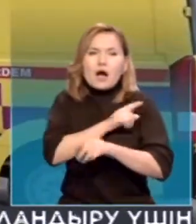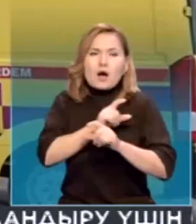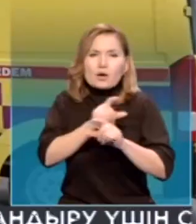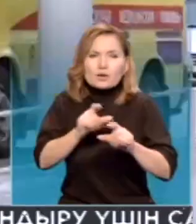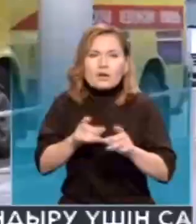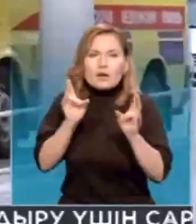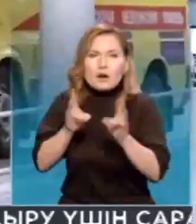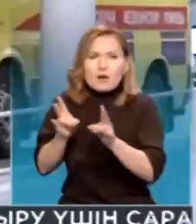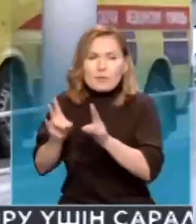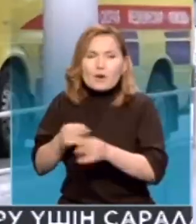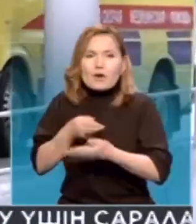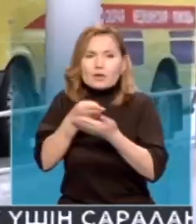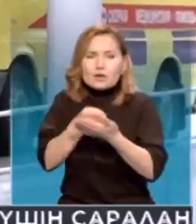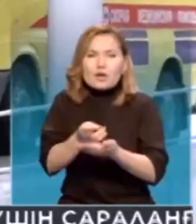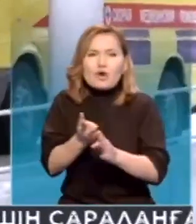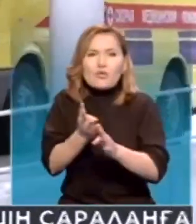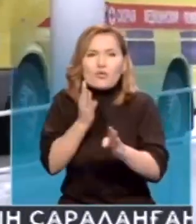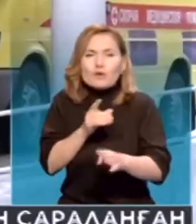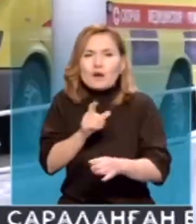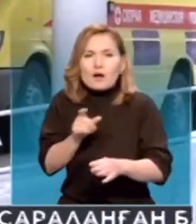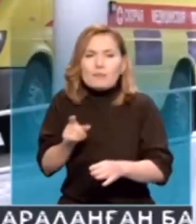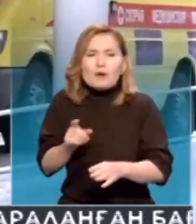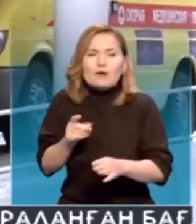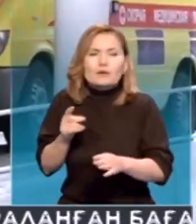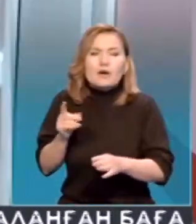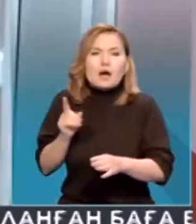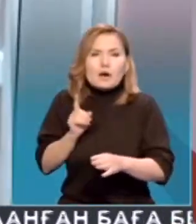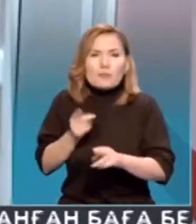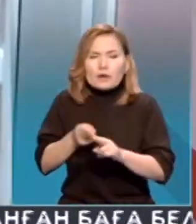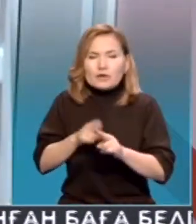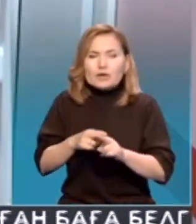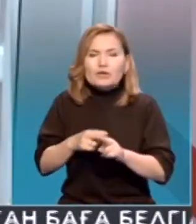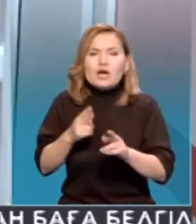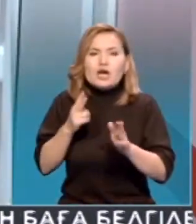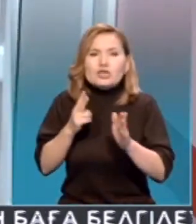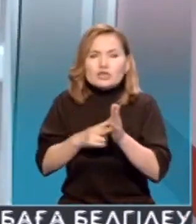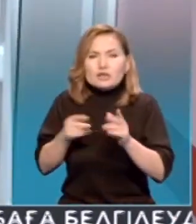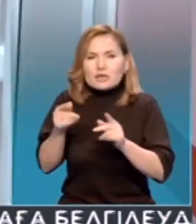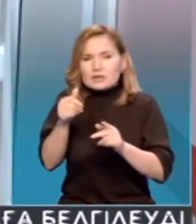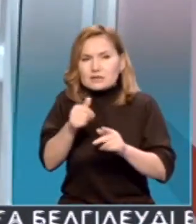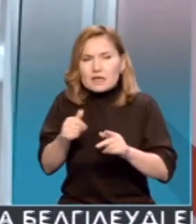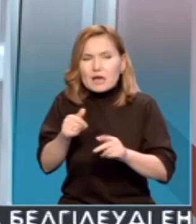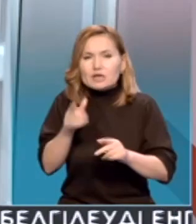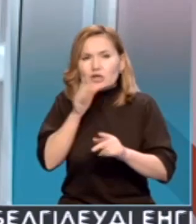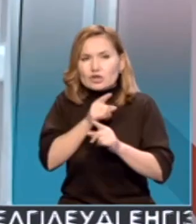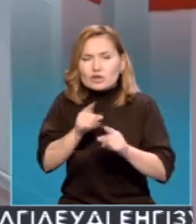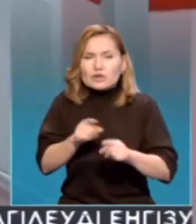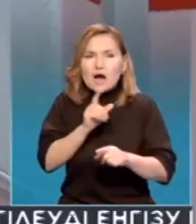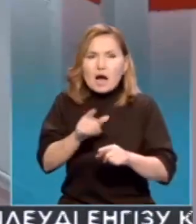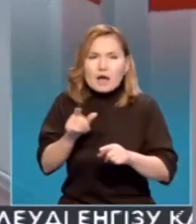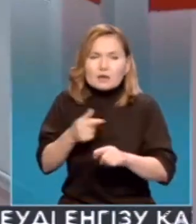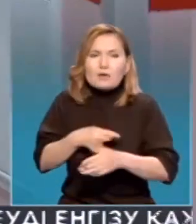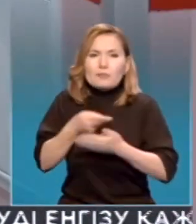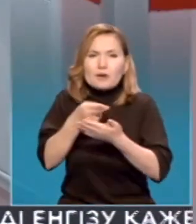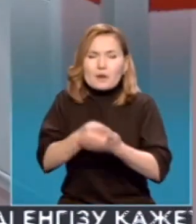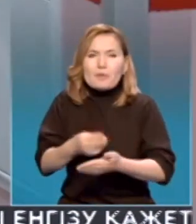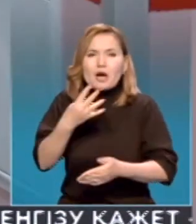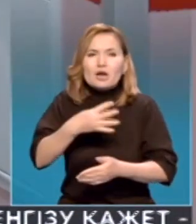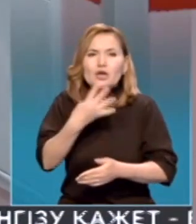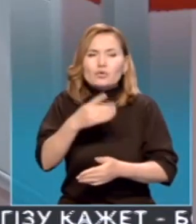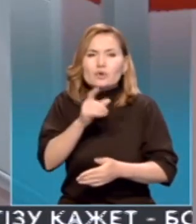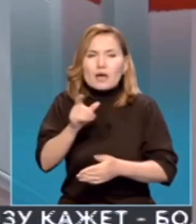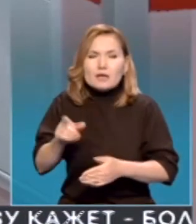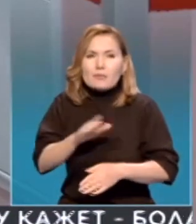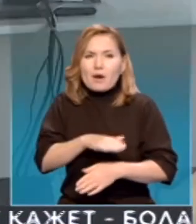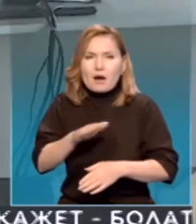травматология бөлімшесінде бүгін ұзын сонар кезек. 7 сағат ішінде 60-қа жуық адам медициналық көмекке жүгінді. 44 адамның аяқ қолы сынған.